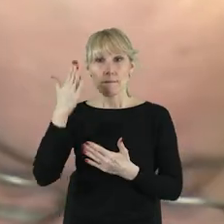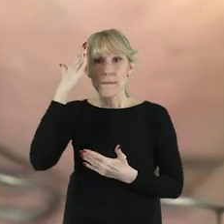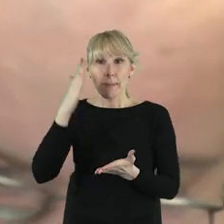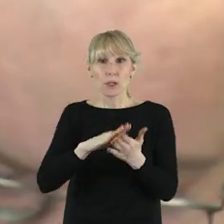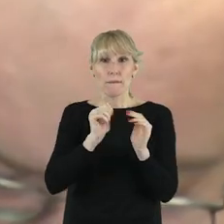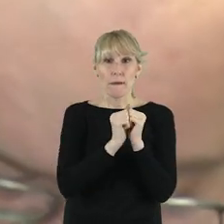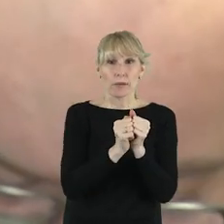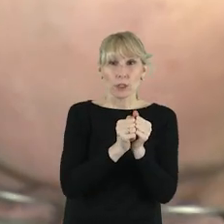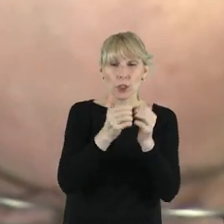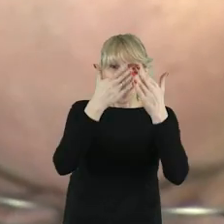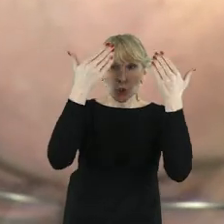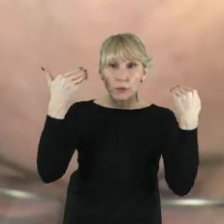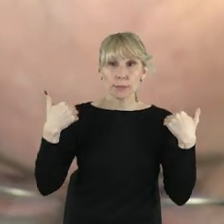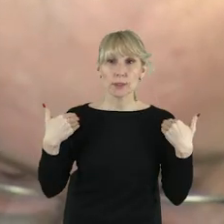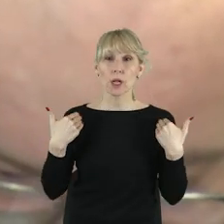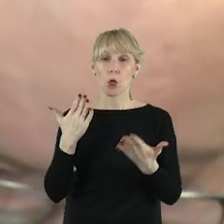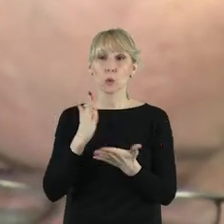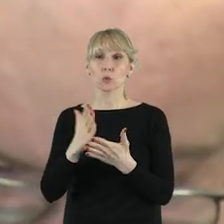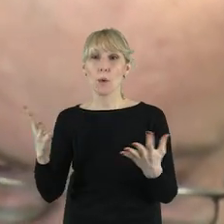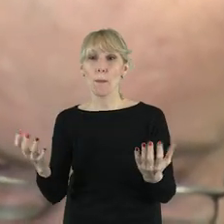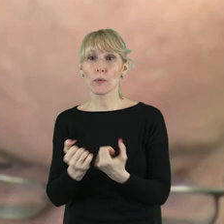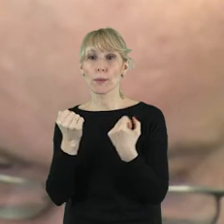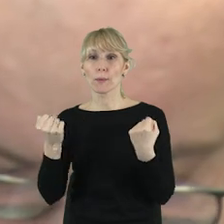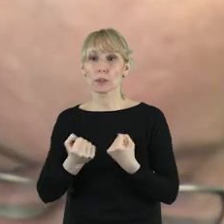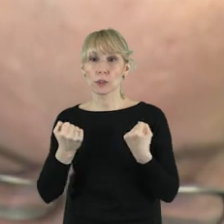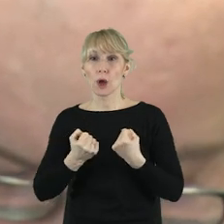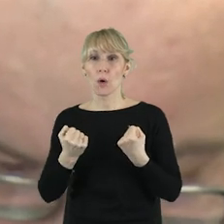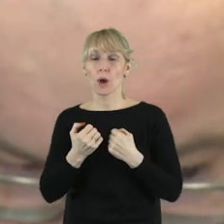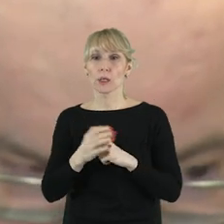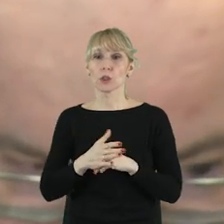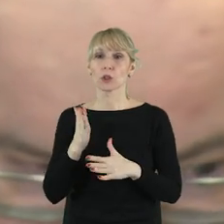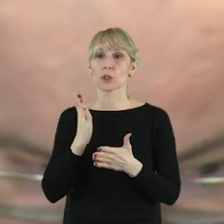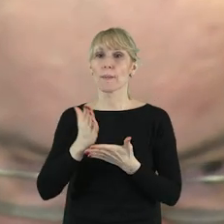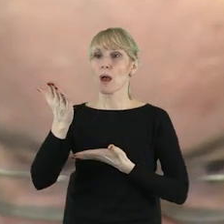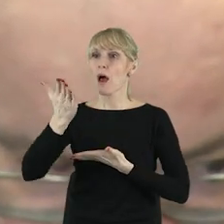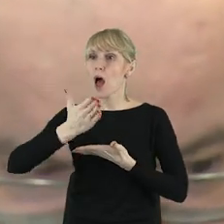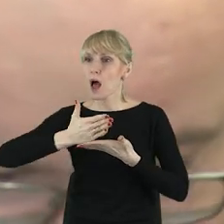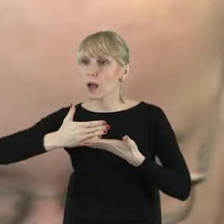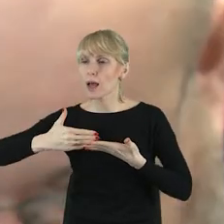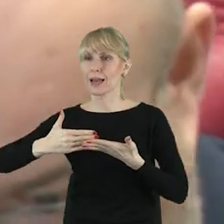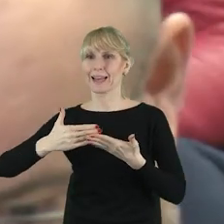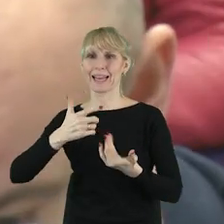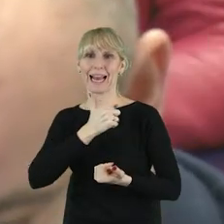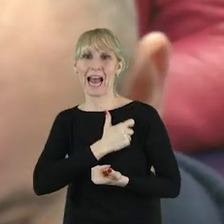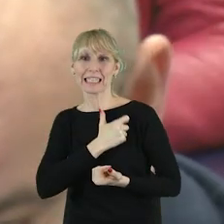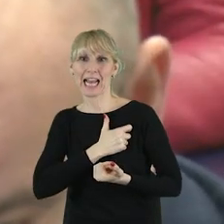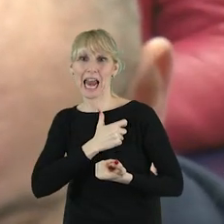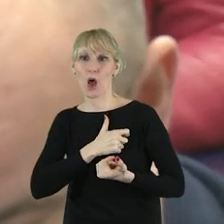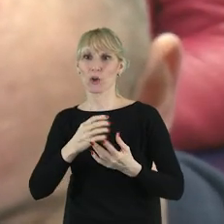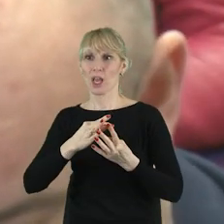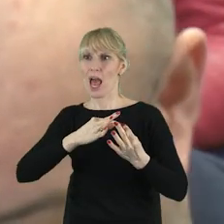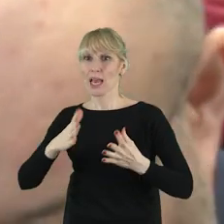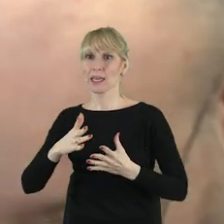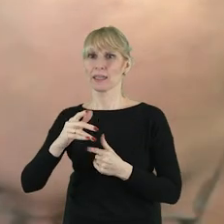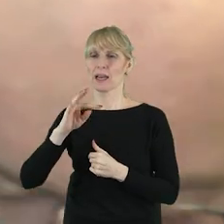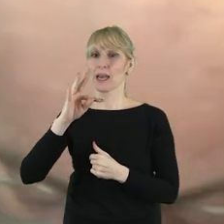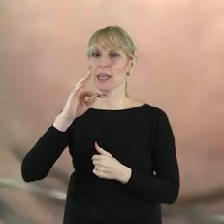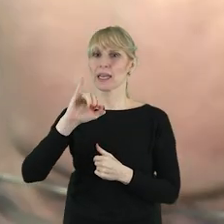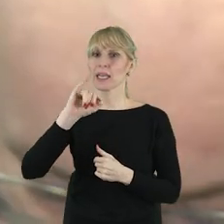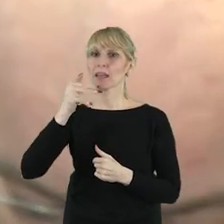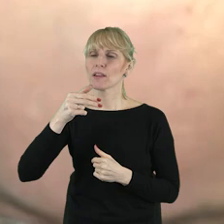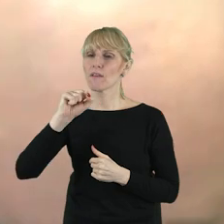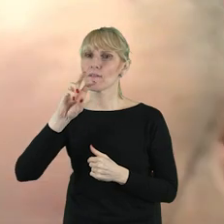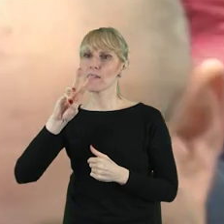żeby uruchomić kardiologię inwazyjną. A my teraz budzimy się i jedynym sukcesem jest to, że mamy lekarza?